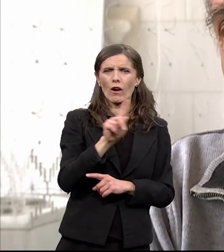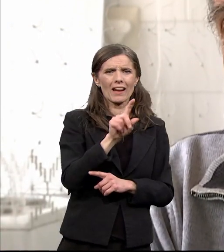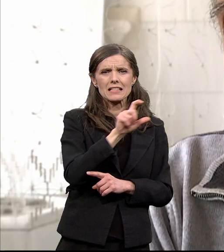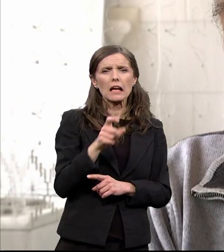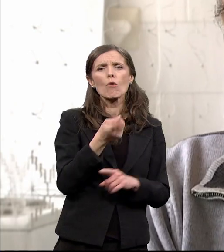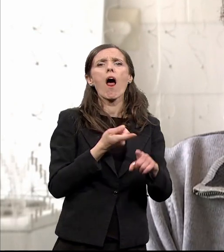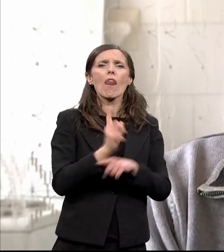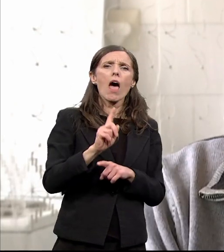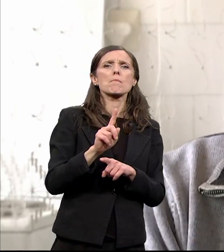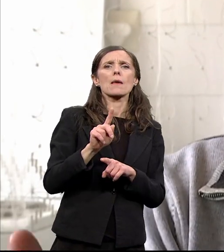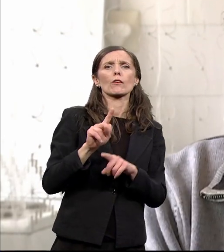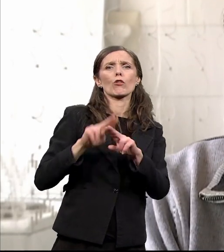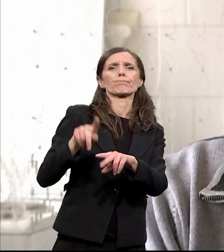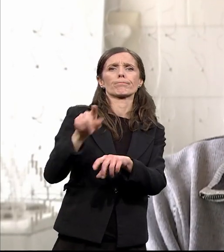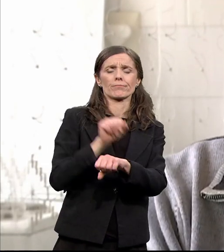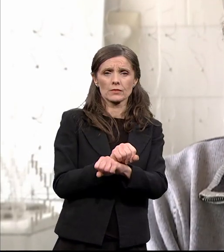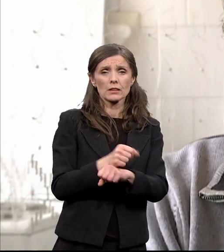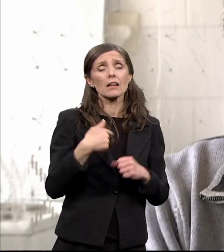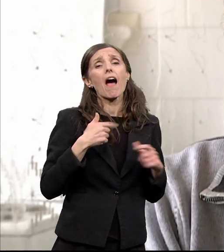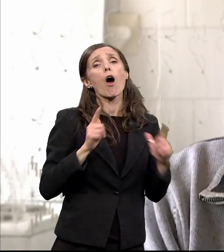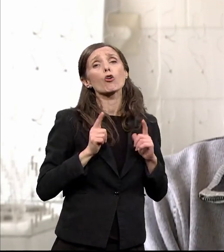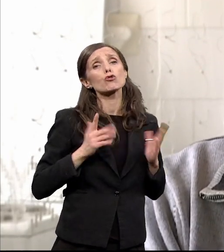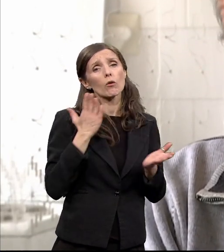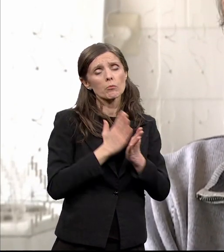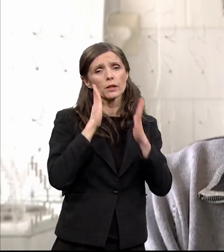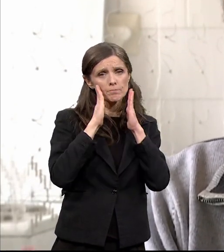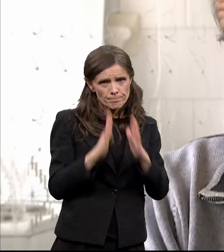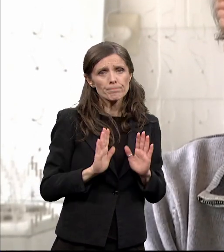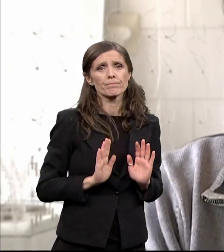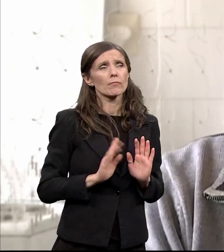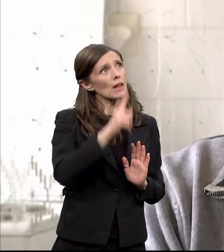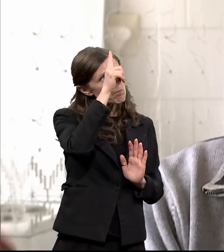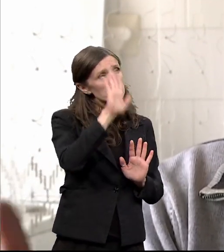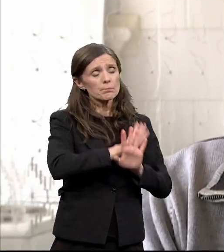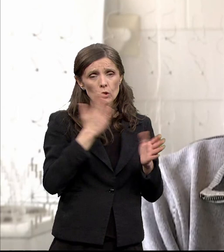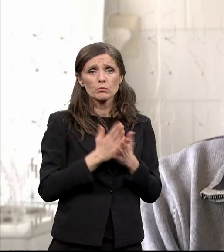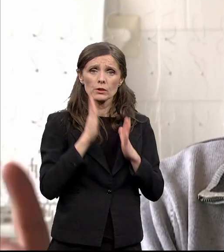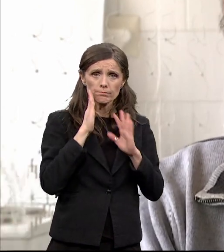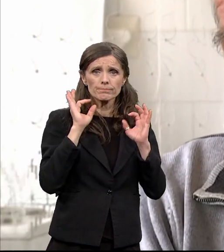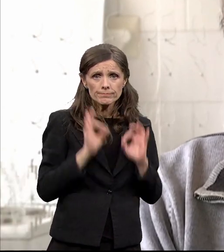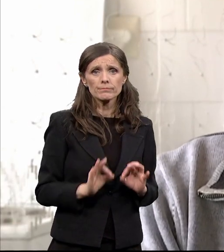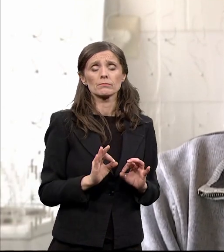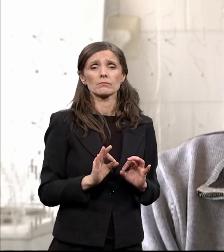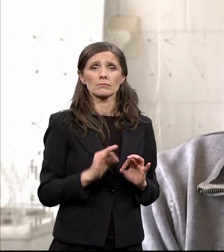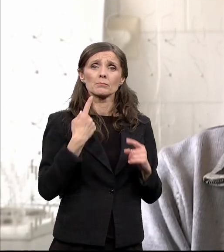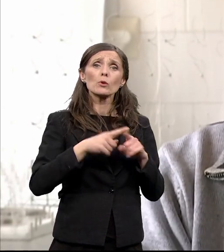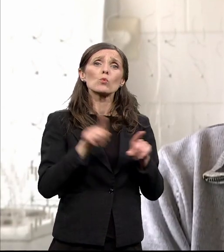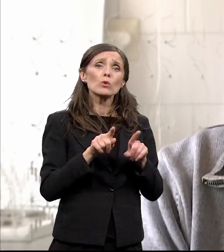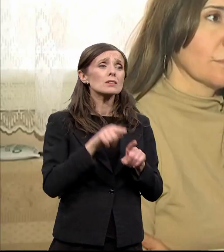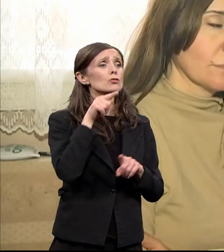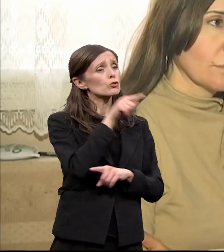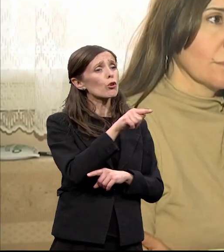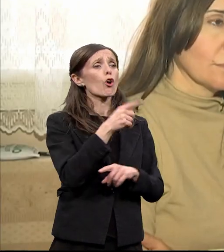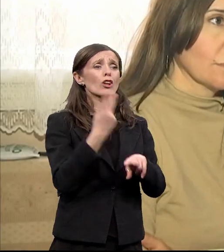ne pustaju. Ja očekujem tu pravdu, pravdu Božju i pravdu od države, jer mi